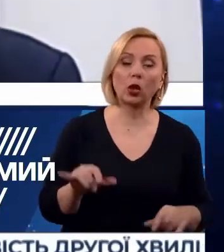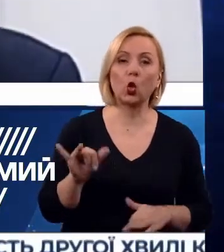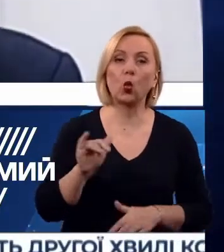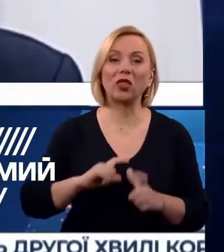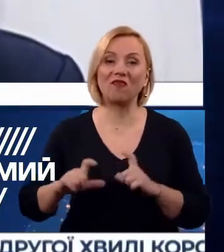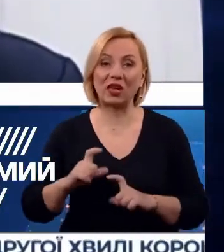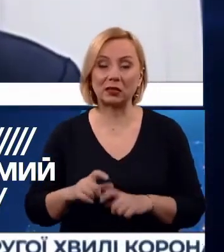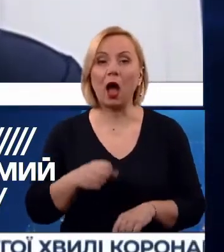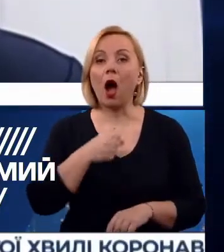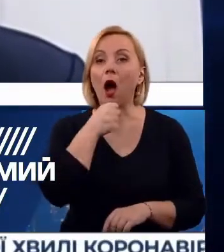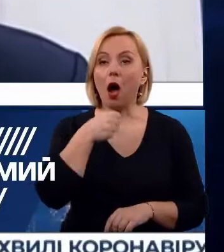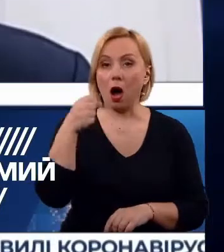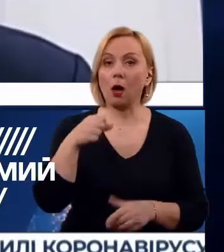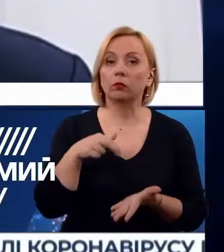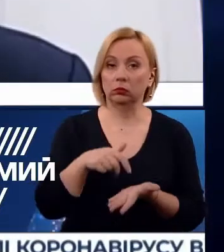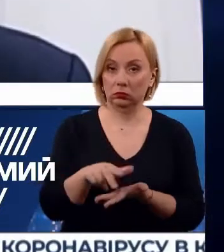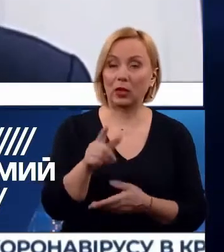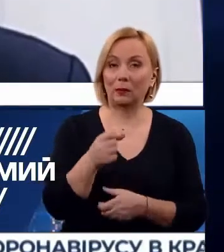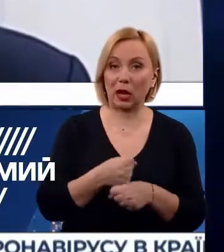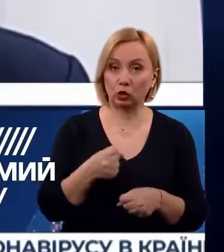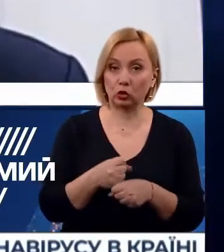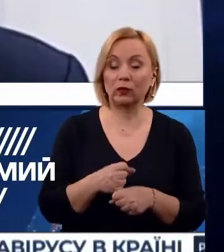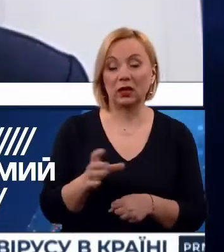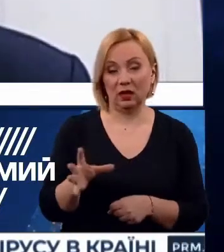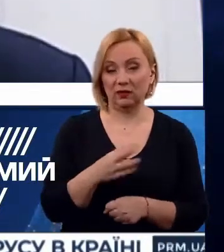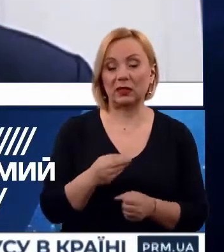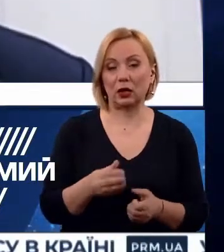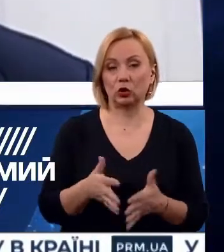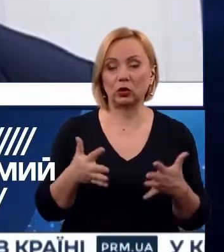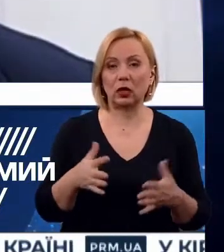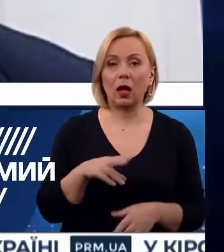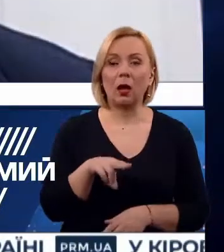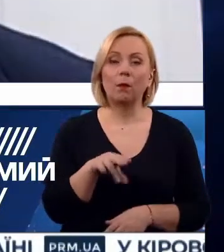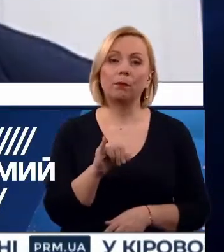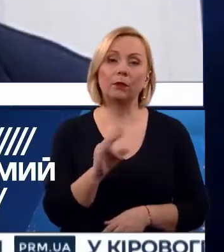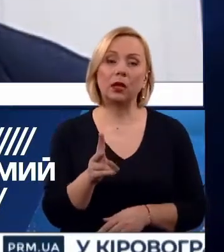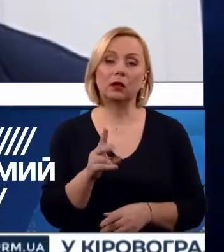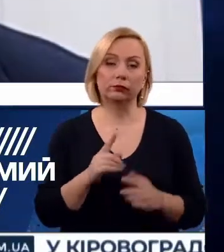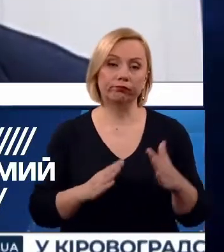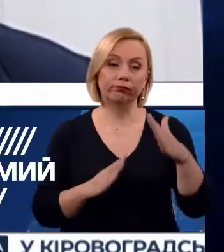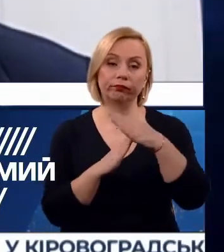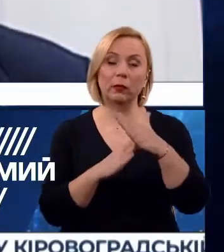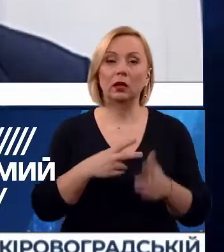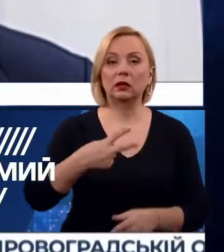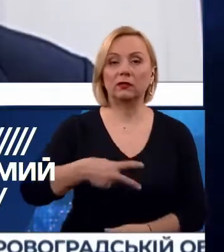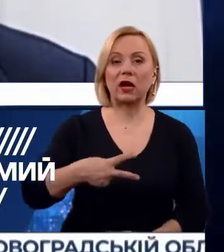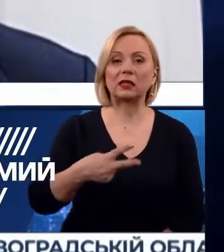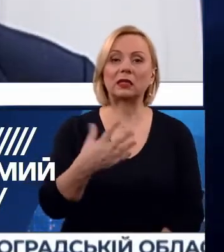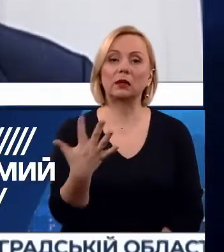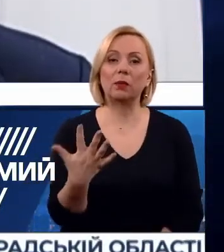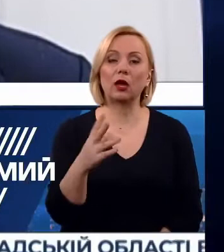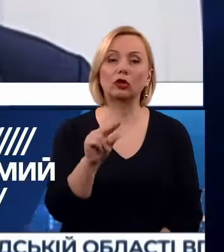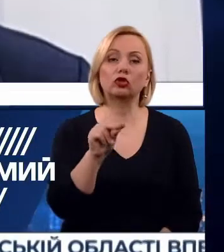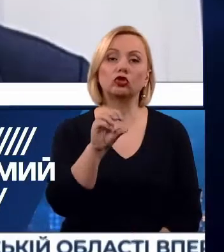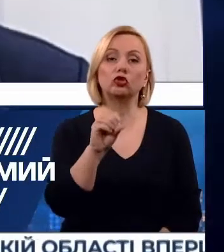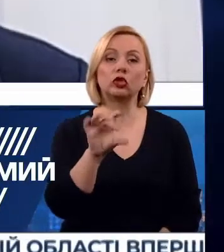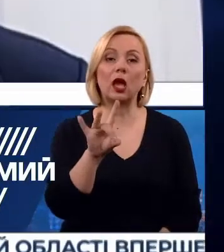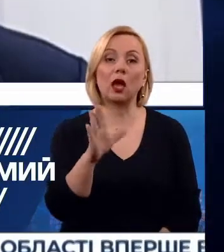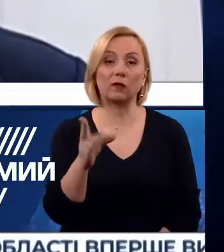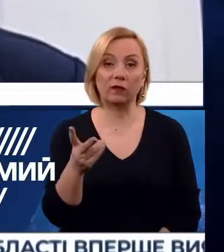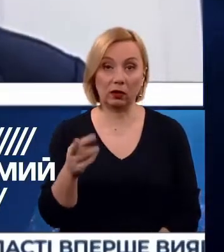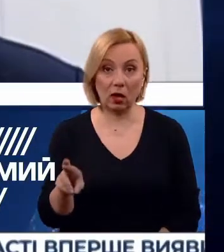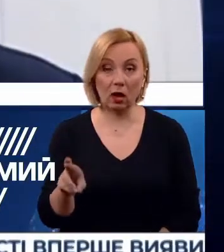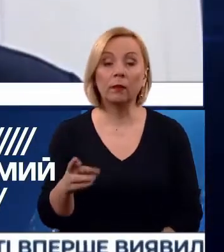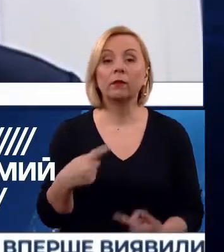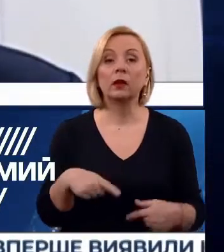підуть працювати. І ось тоді досить все зрозуміло, що пік буде тоді 25 червня, і в результаті такої